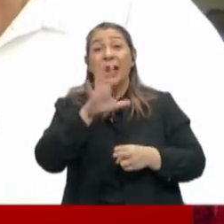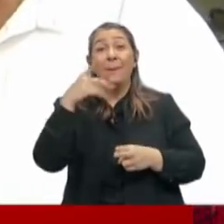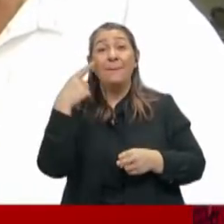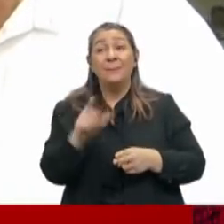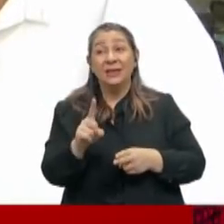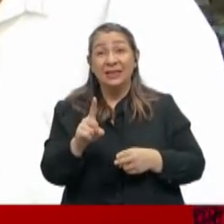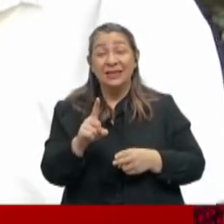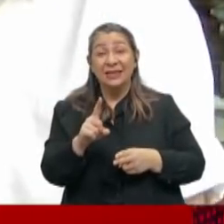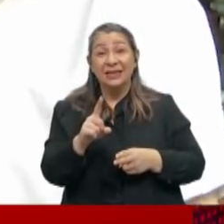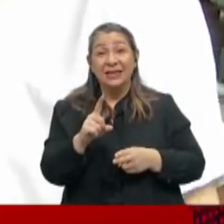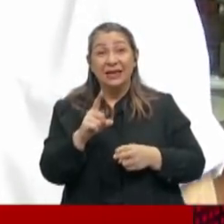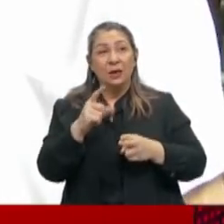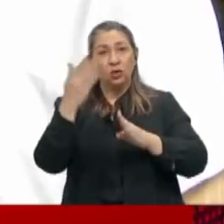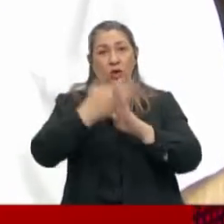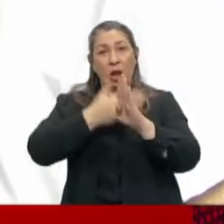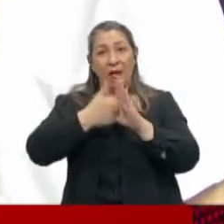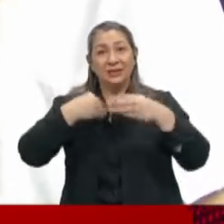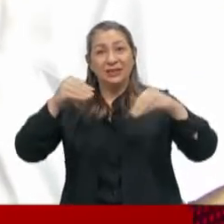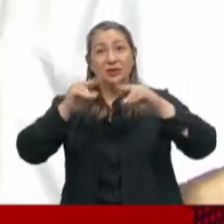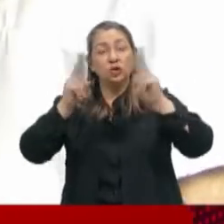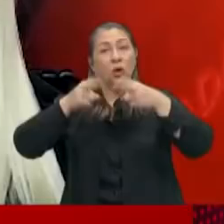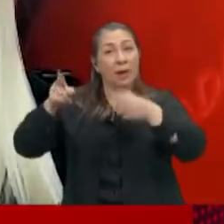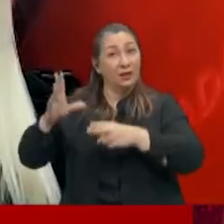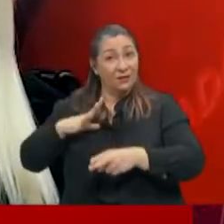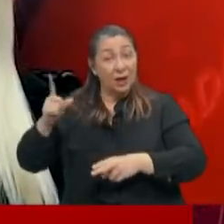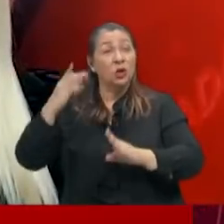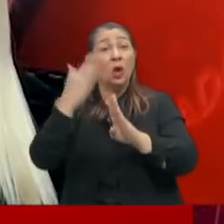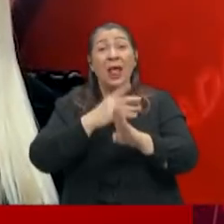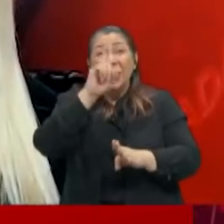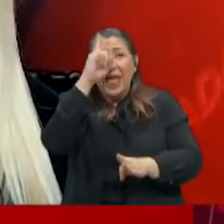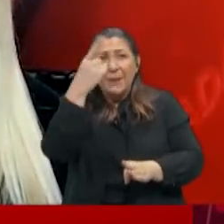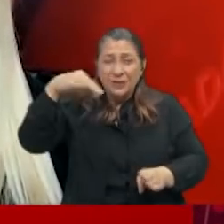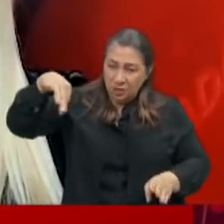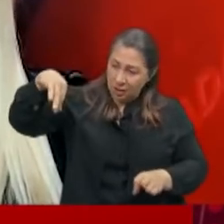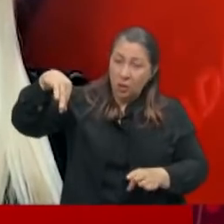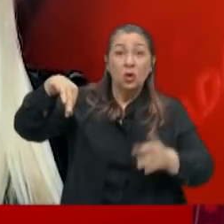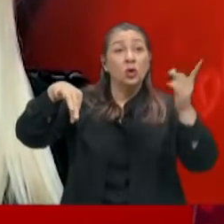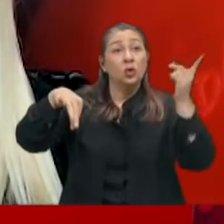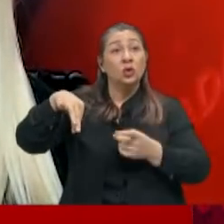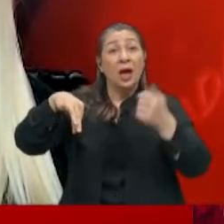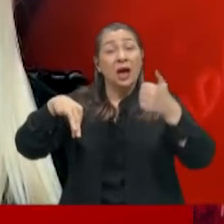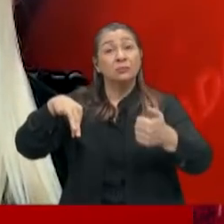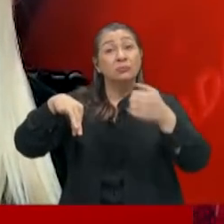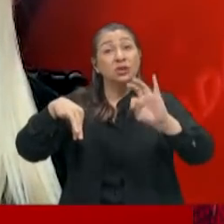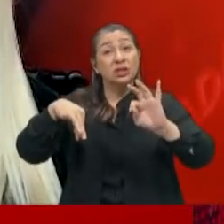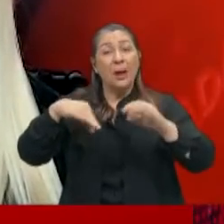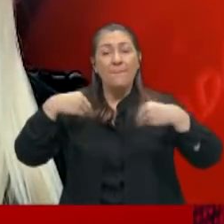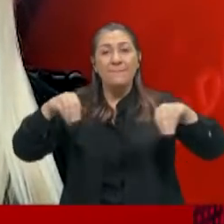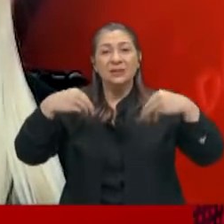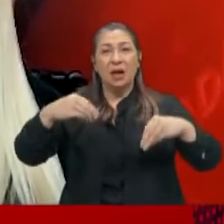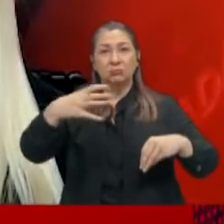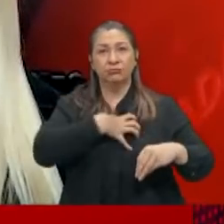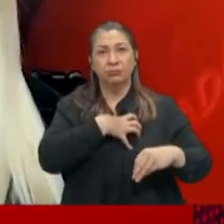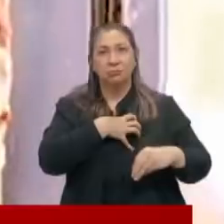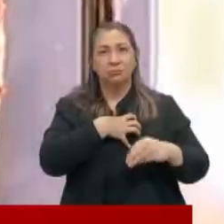bin parakende döner satış noktaları var. Döner tek başına %60 pazar payına